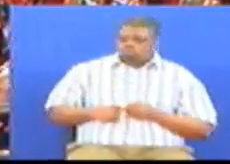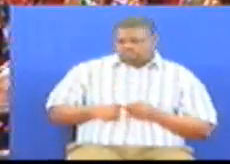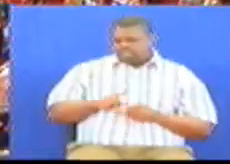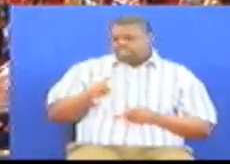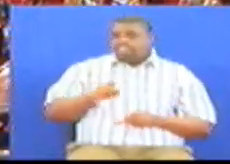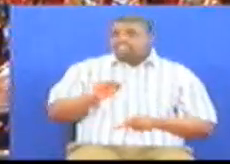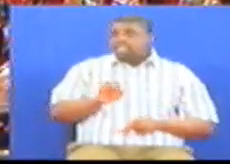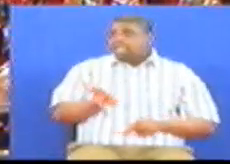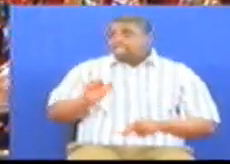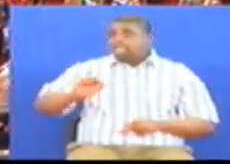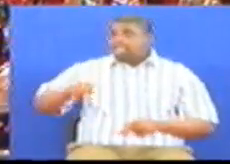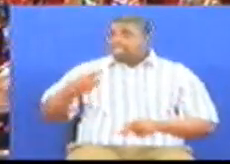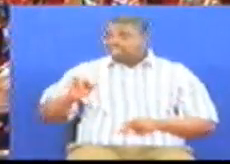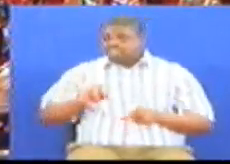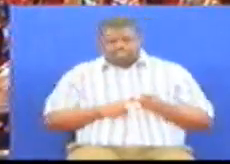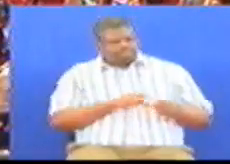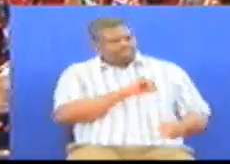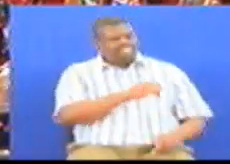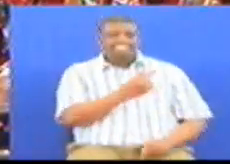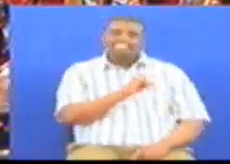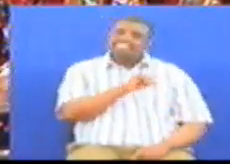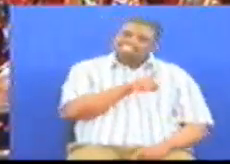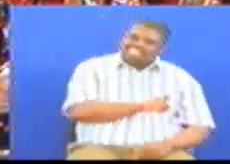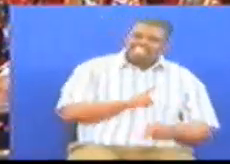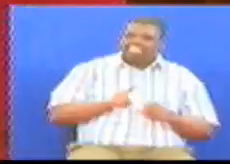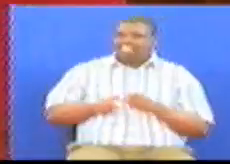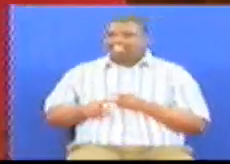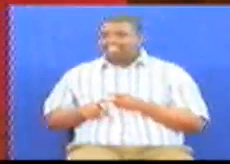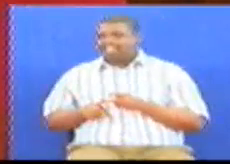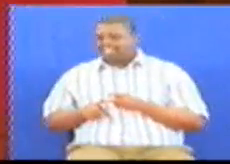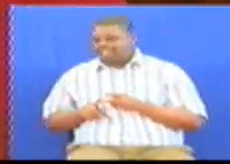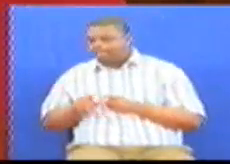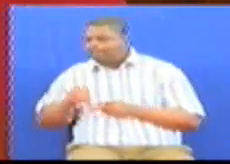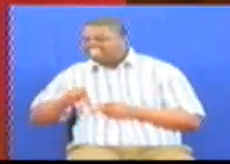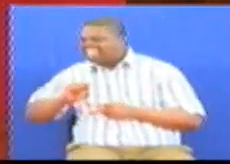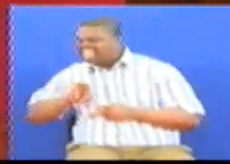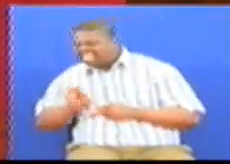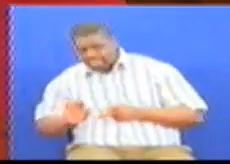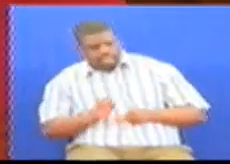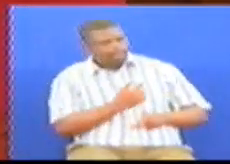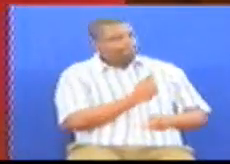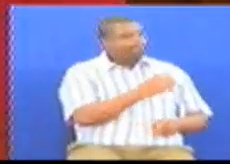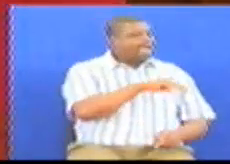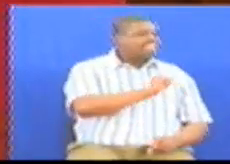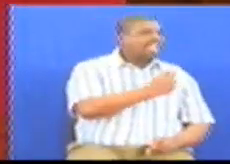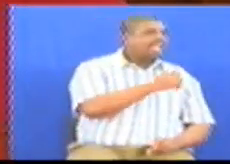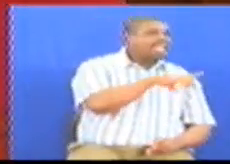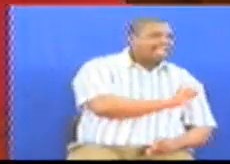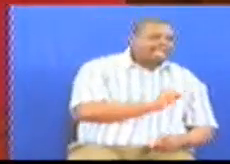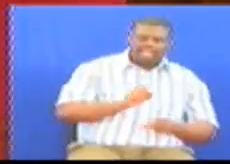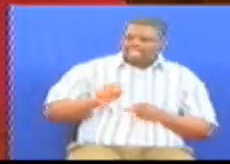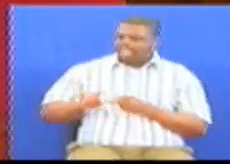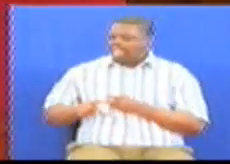mheshimiwa Chaitindi, Tambaruka, Mashete, Matala vimepigwa bati